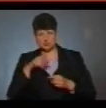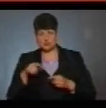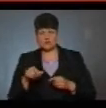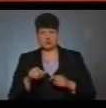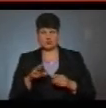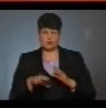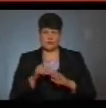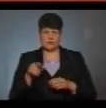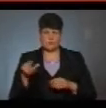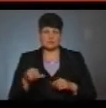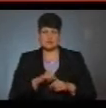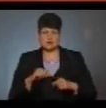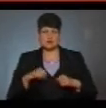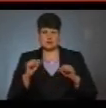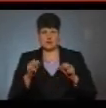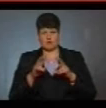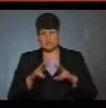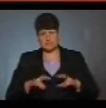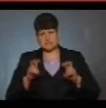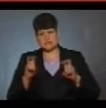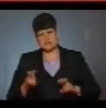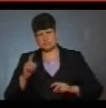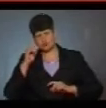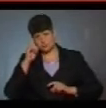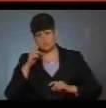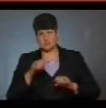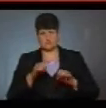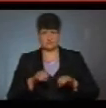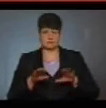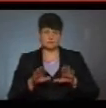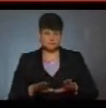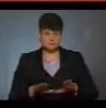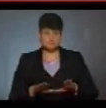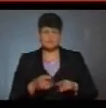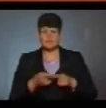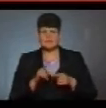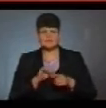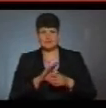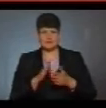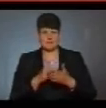спокійно проаналізувати, сісти, подумати і, відповідно, визначити своїм вибором. Тому це не є політичною рекламою. Ми розуміємо, що